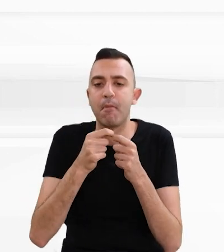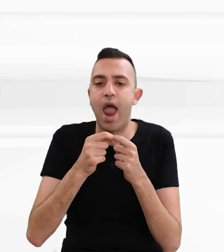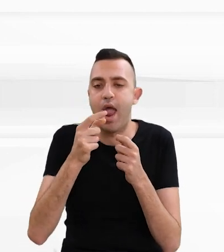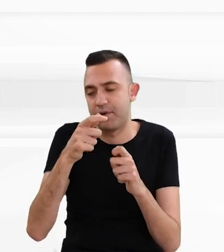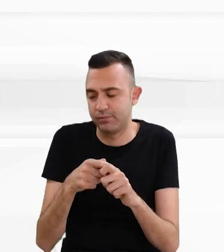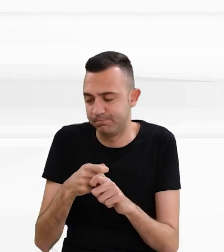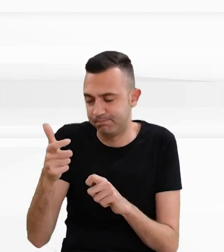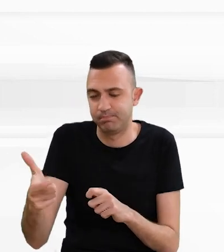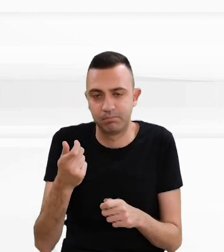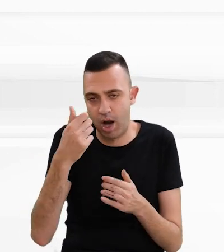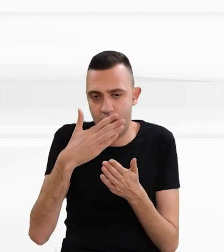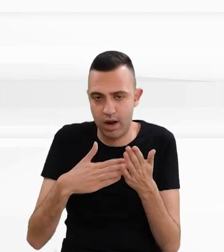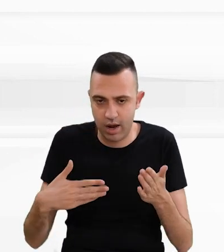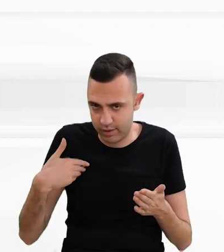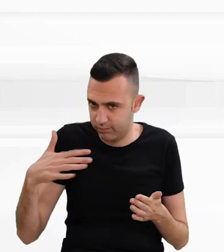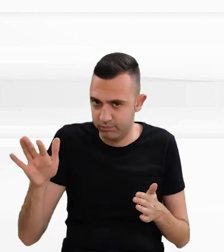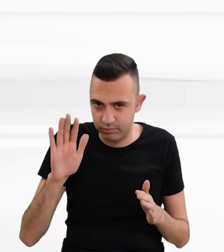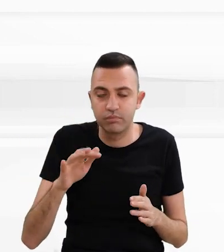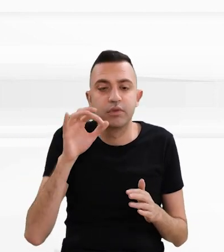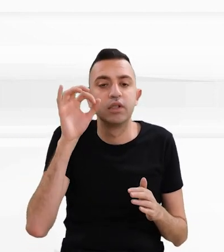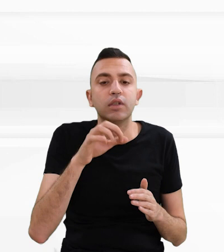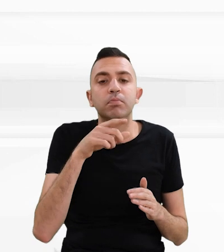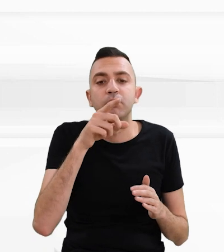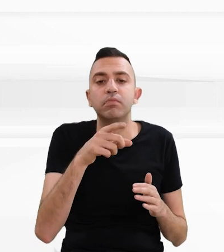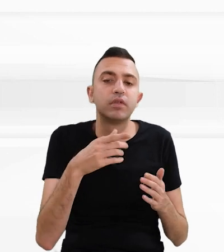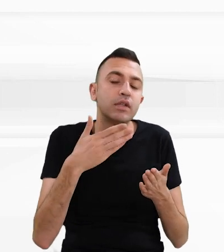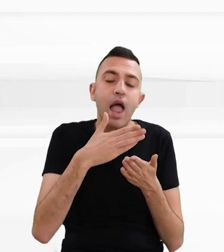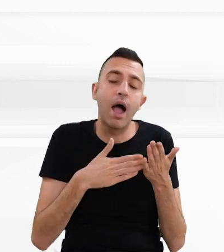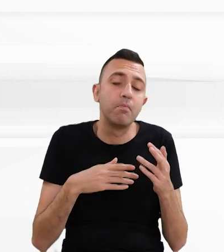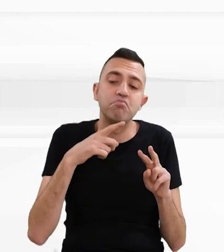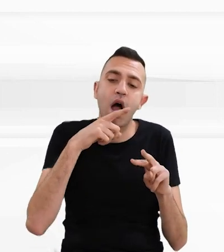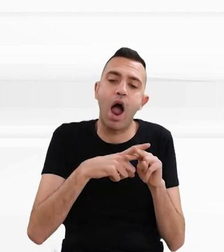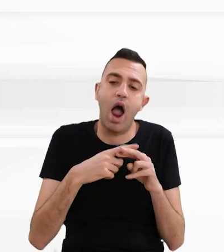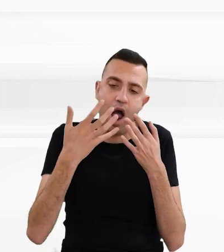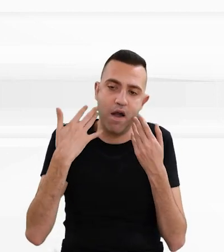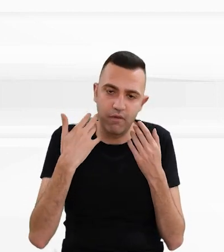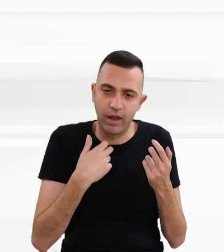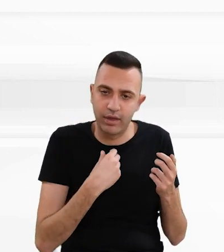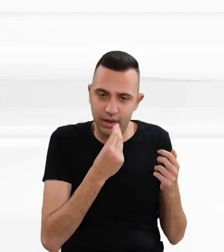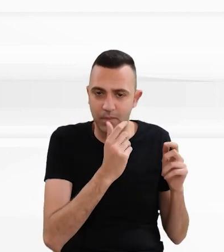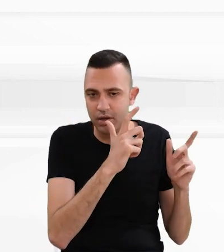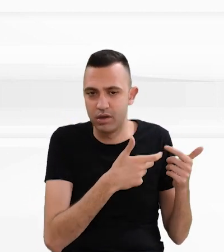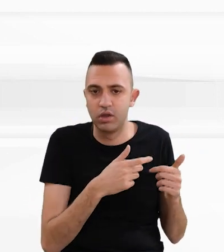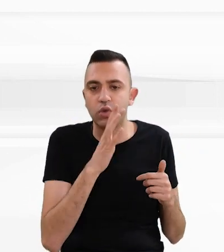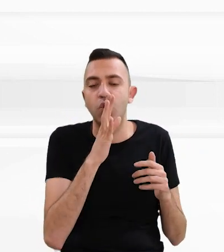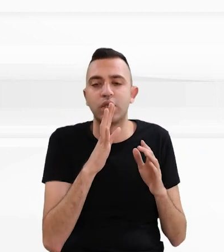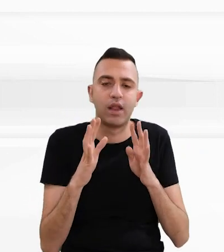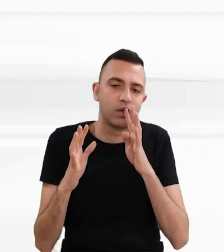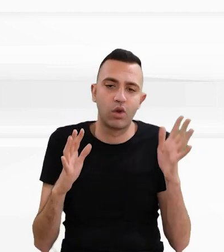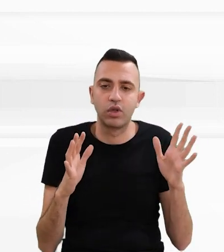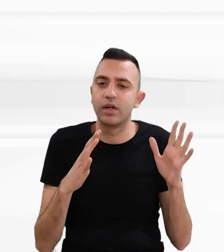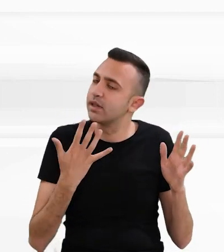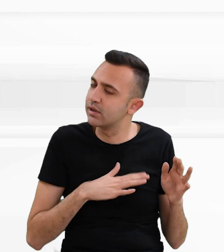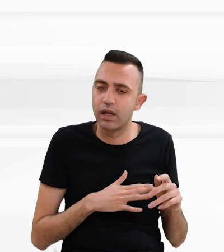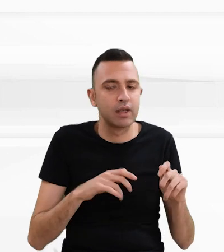450 lira bu harcandığı parasının yarısını Bey marka kedi maması için harcadığına göre yarısında A marka kedi